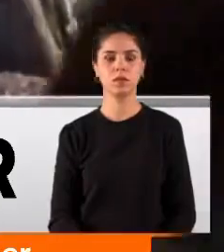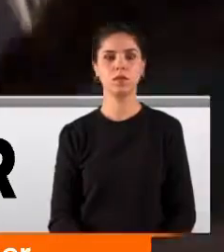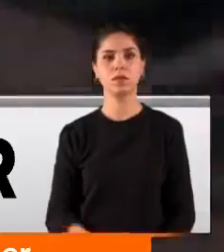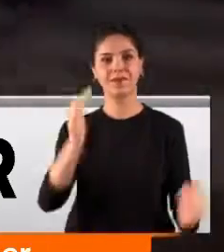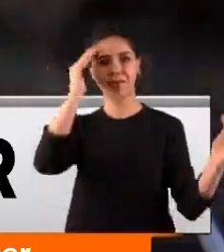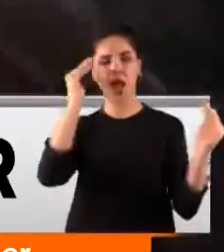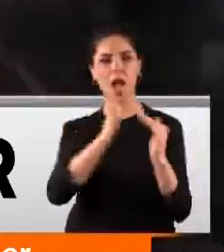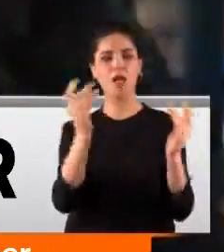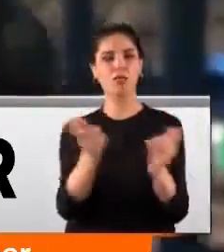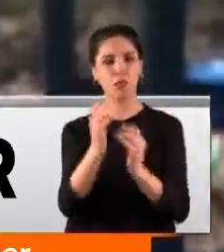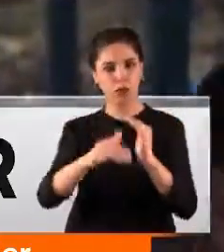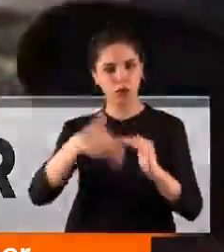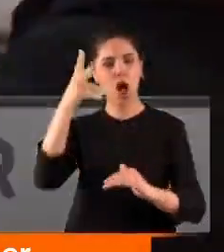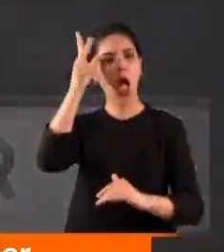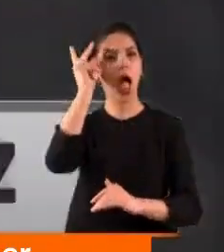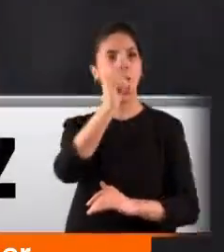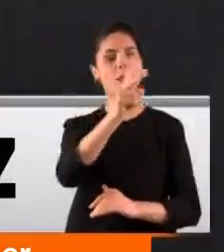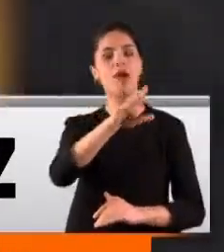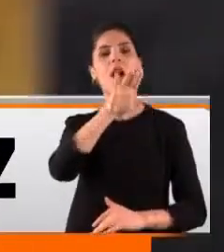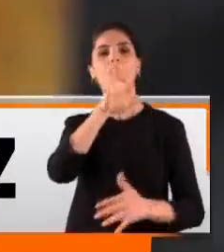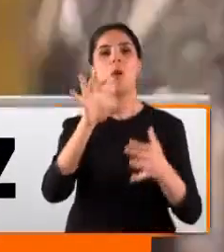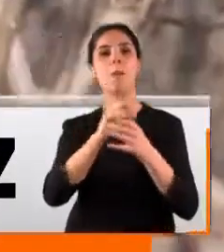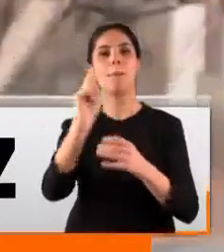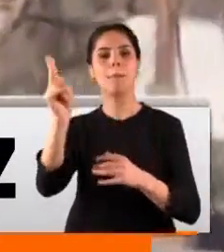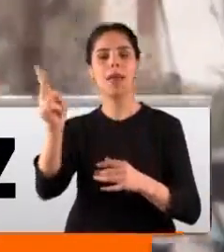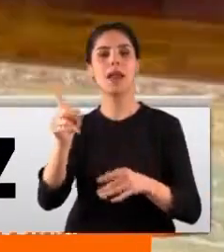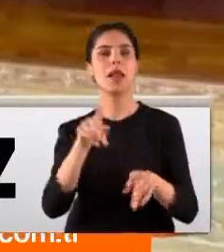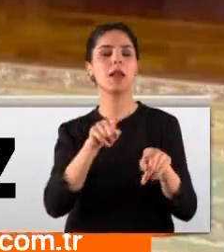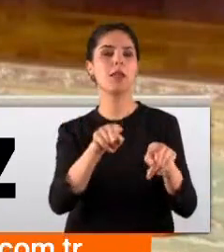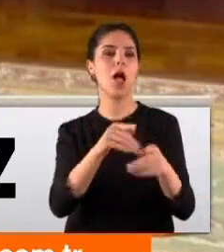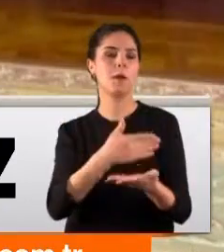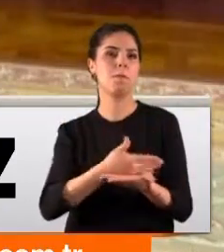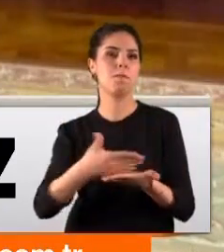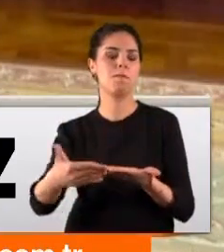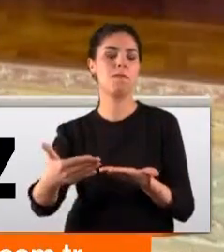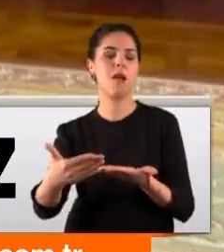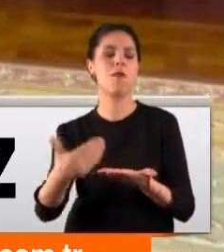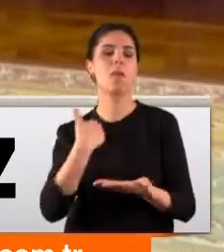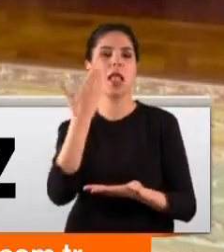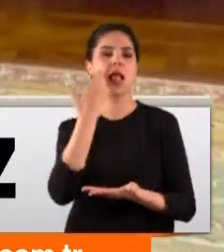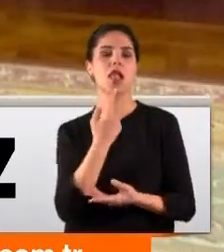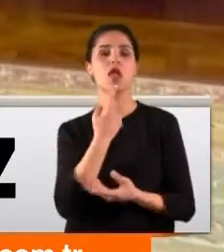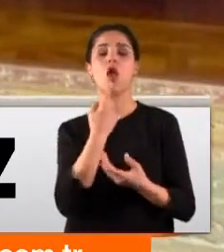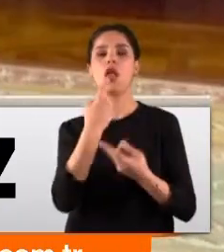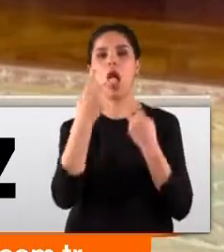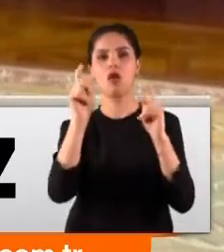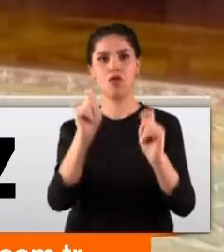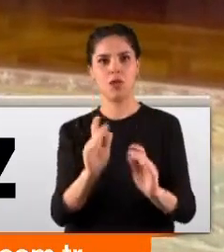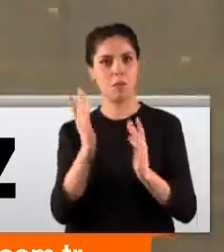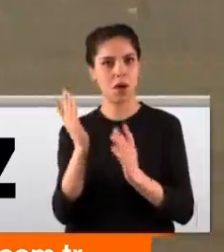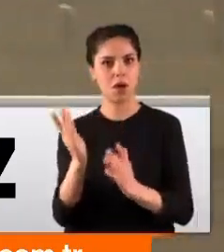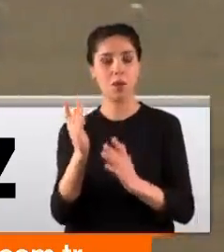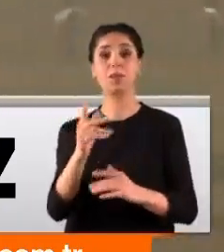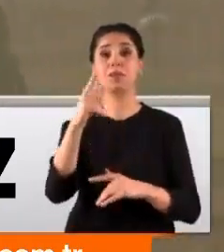Müzakerelerin ardından Amerika ve Avrupa Birliği yaşanan gelişmeleri yakından izlemeye devam ediyoruz açıklamasıyla yetindi. Washington yönetimi ise